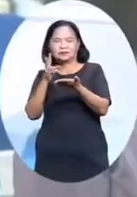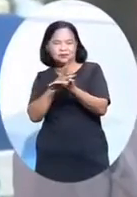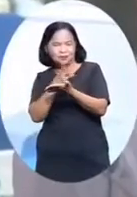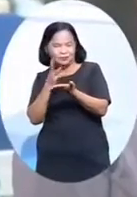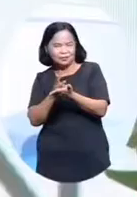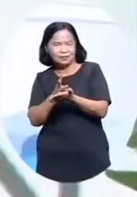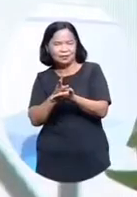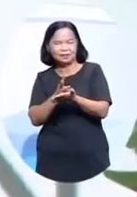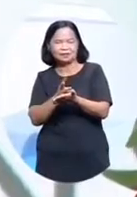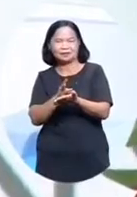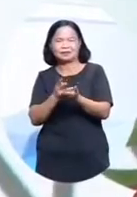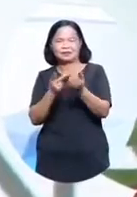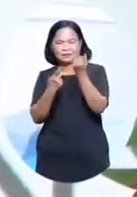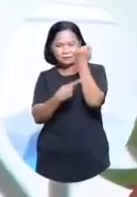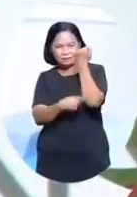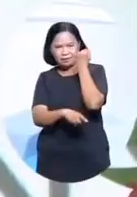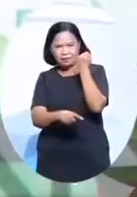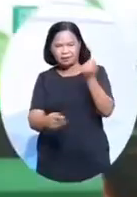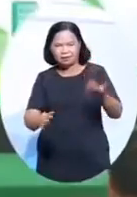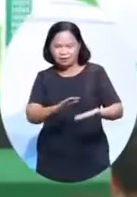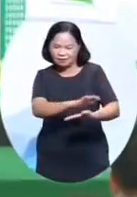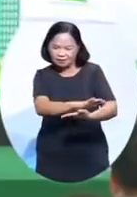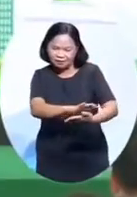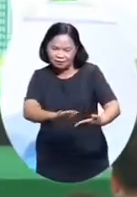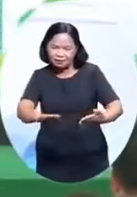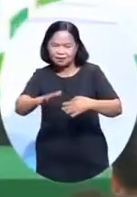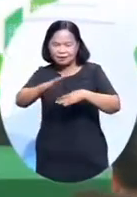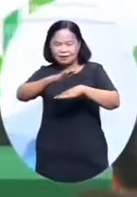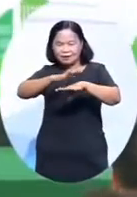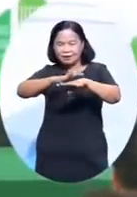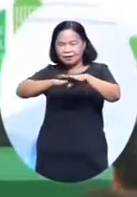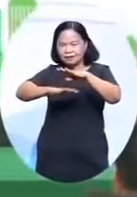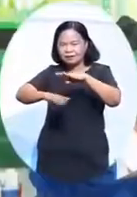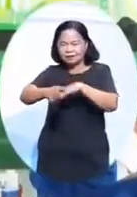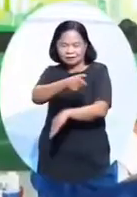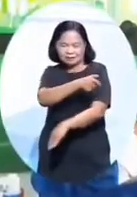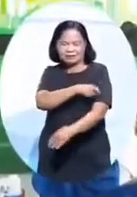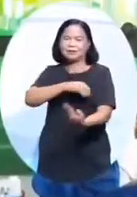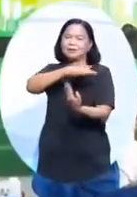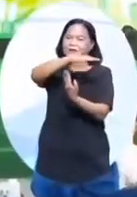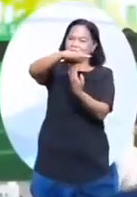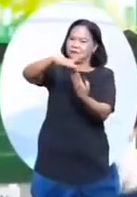đề nghị Bình Phước cần làm công tác quy hoạch, xây dựng nhân lực, quản trị và bảo vệ môi trường tốt hơn.